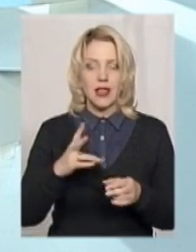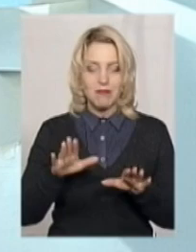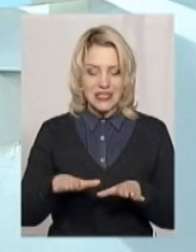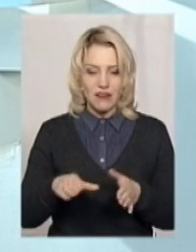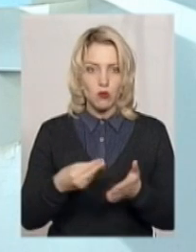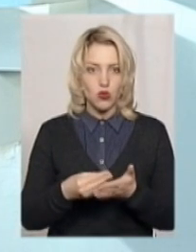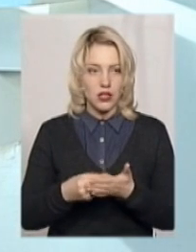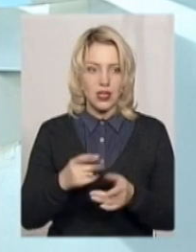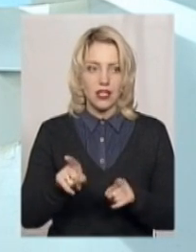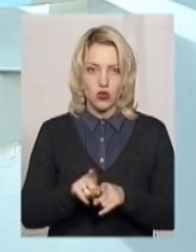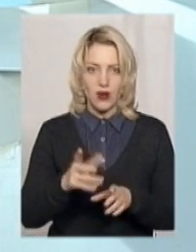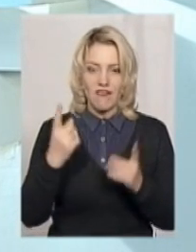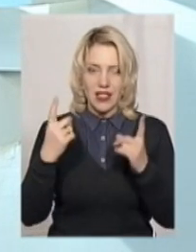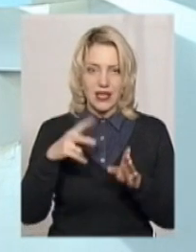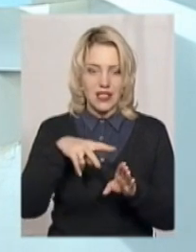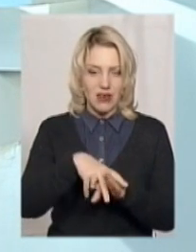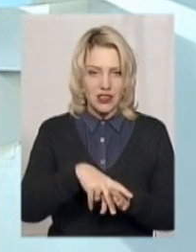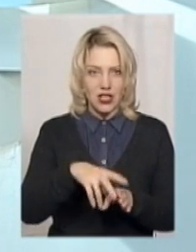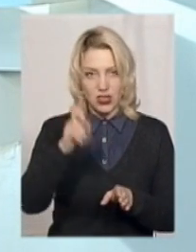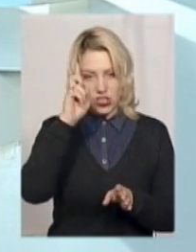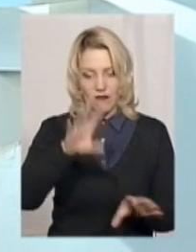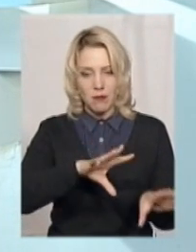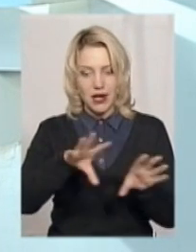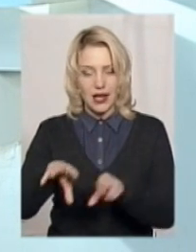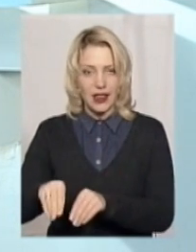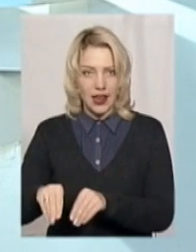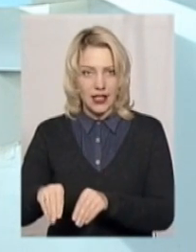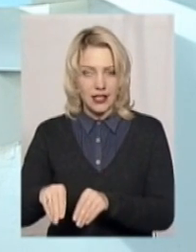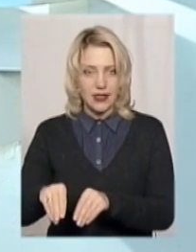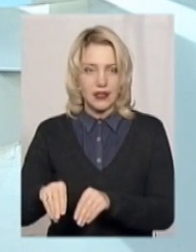також зараз велике навантаження. Держава переклала певні